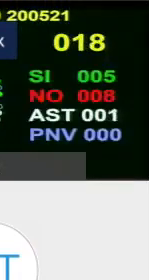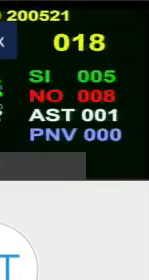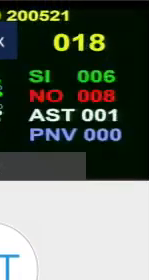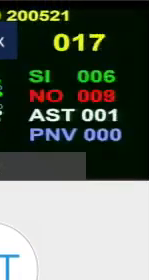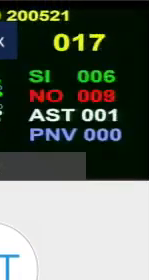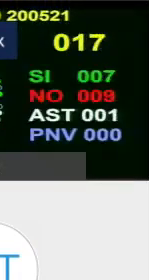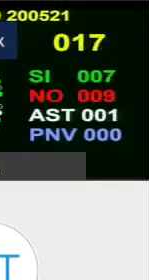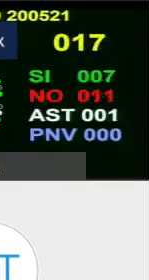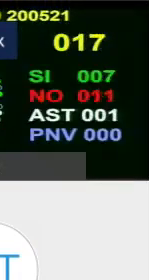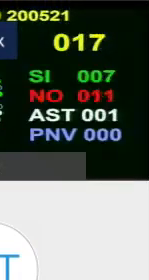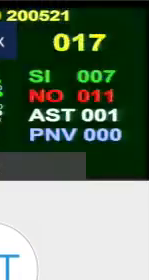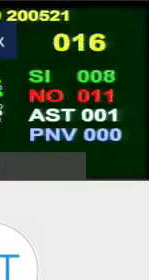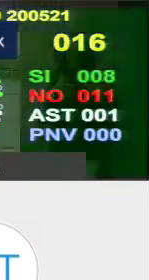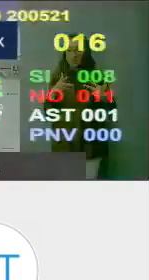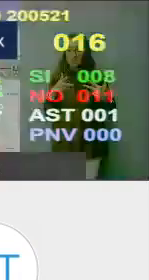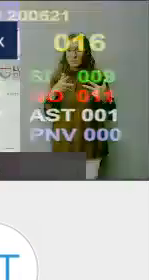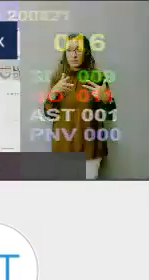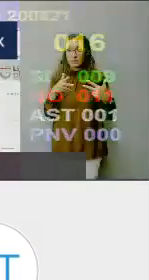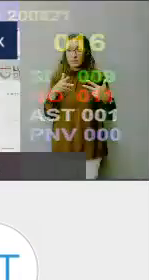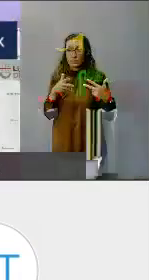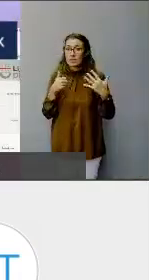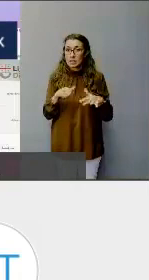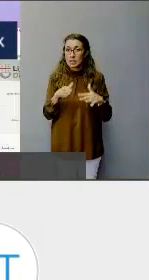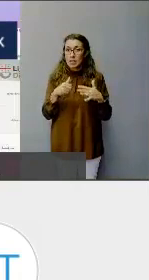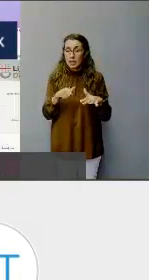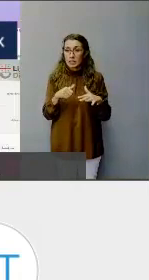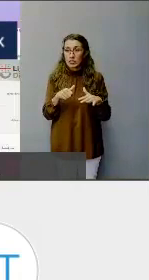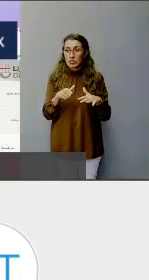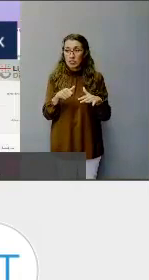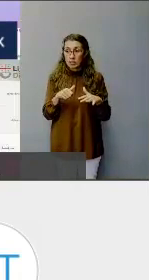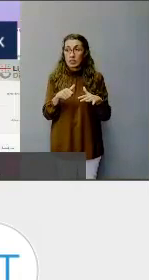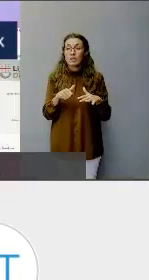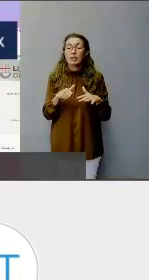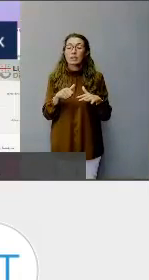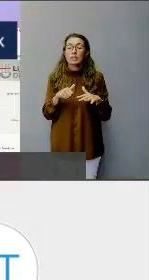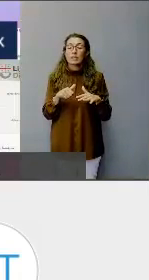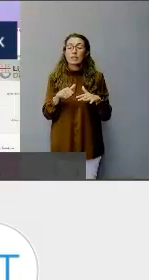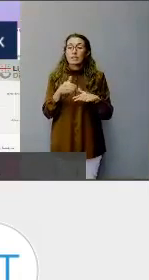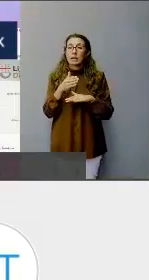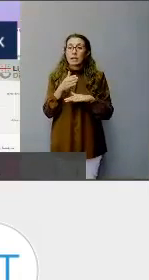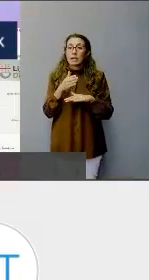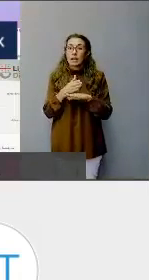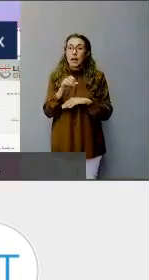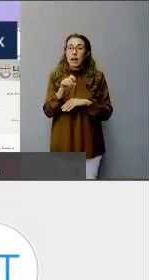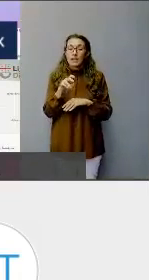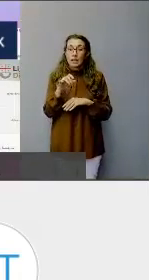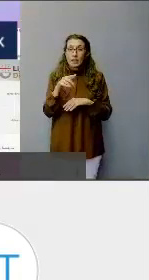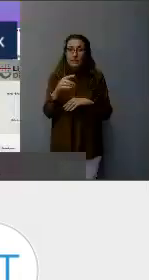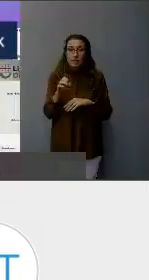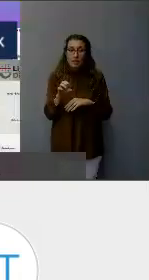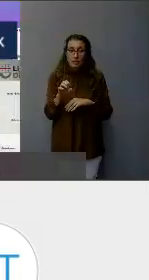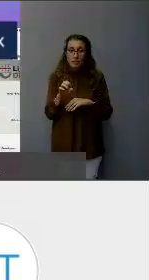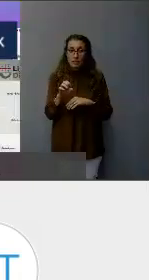da remoto sul numero 16 con le regole grazie consigliera bruccoleri